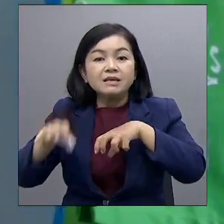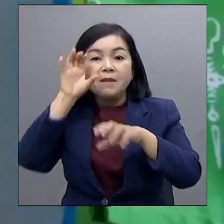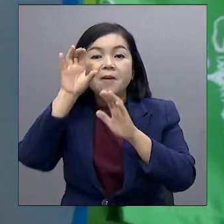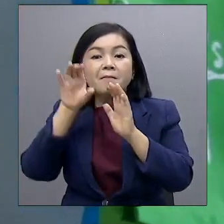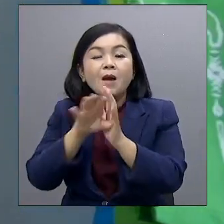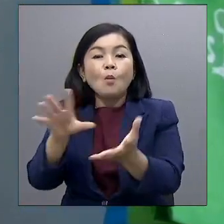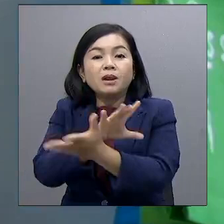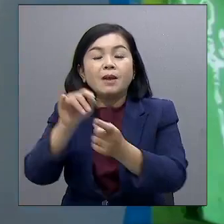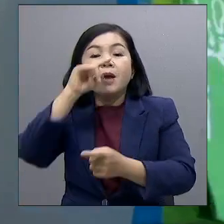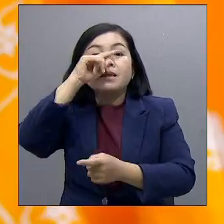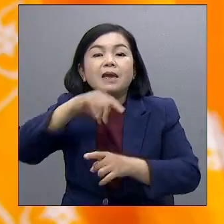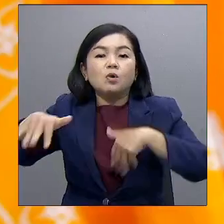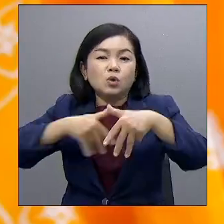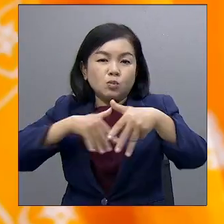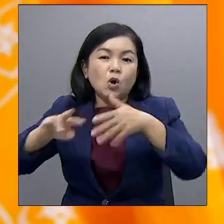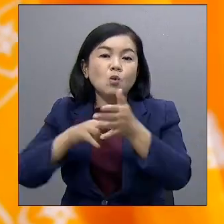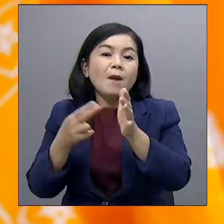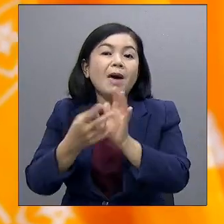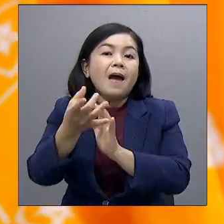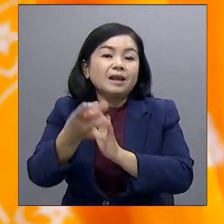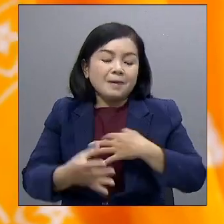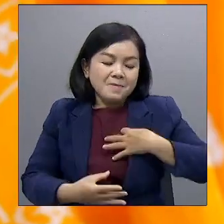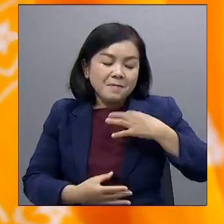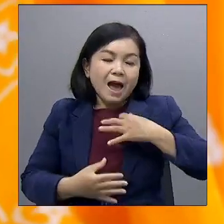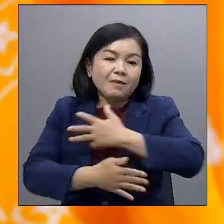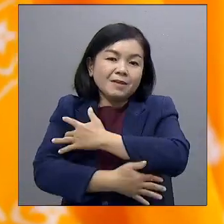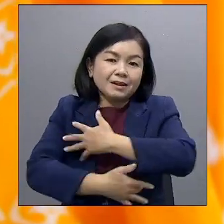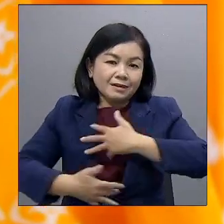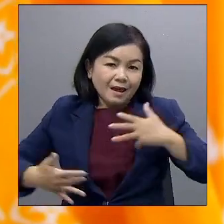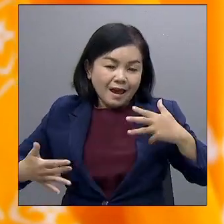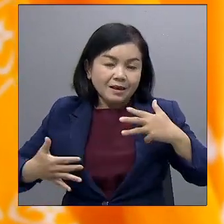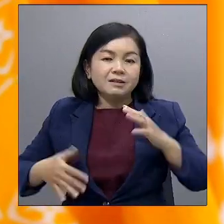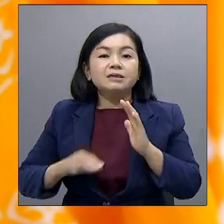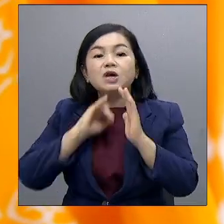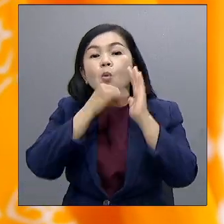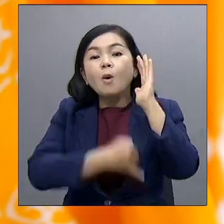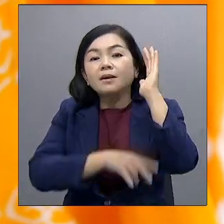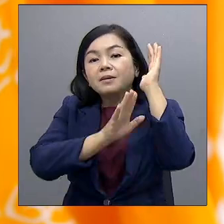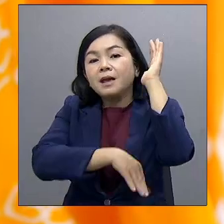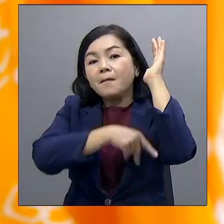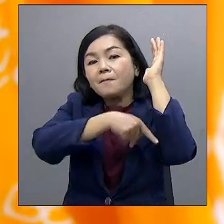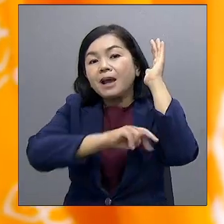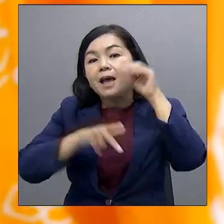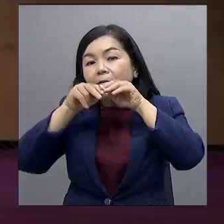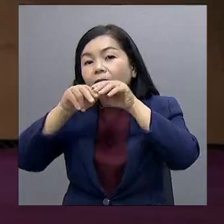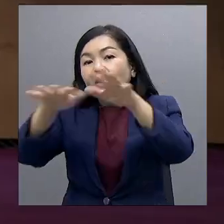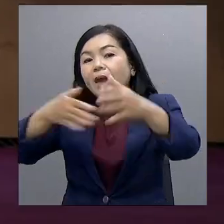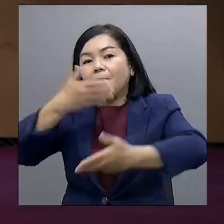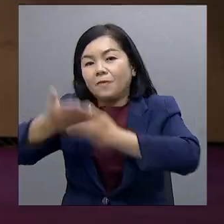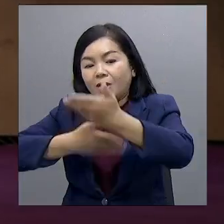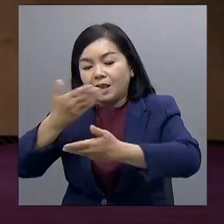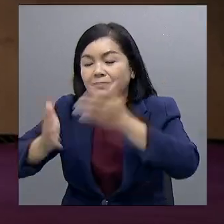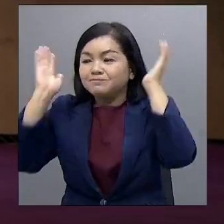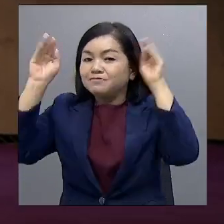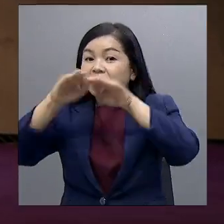อัตลักษณ์ไทยอัตลักษณ์ท้องถิ่นสู่ลายผ้าประจำจังหวัดภูษาสินจากท้องถิ่นสู่สากลเพื่อโปรโมท